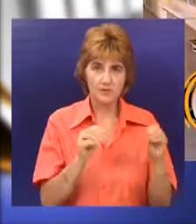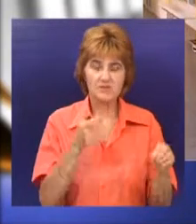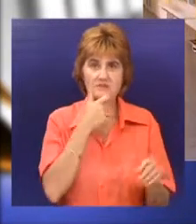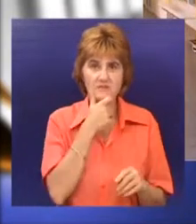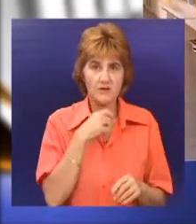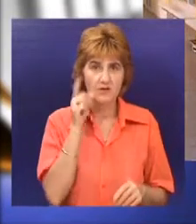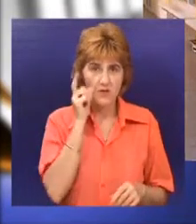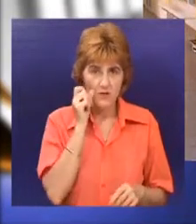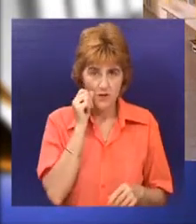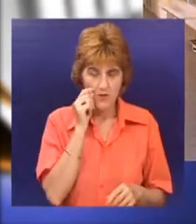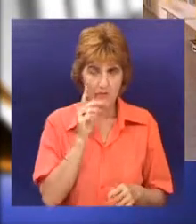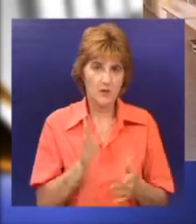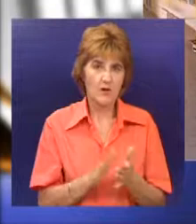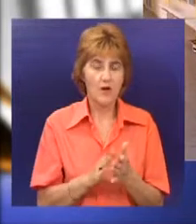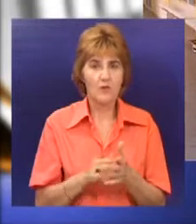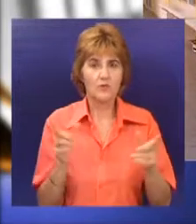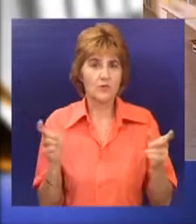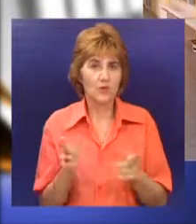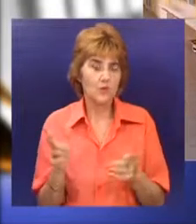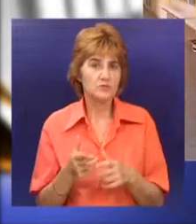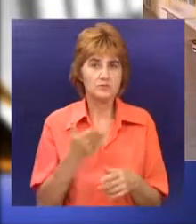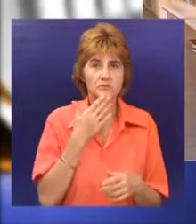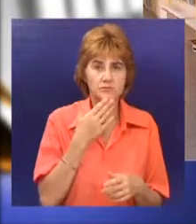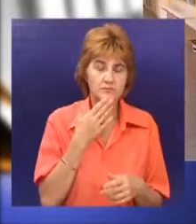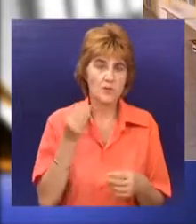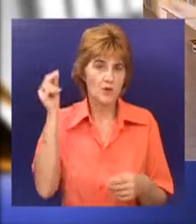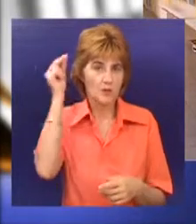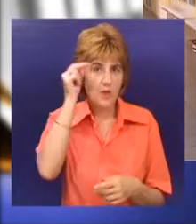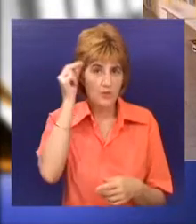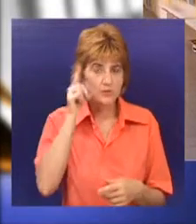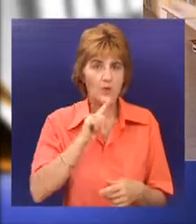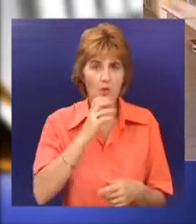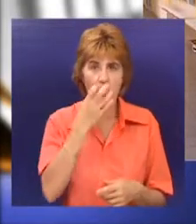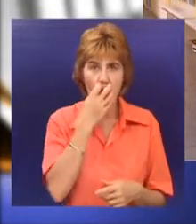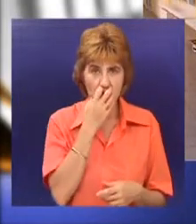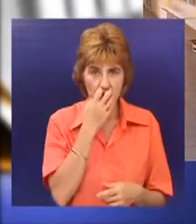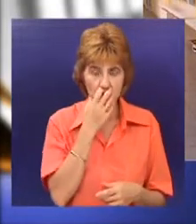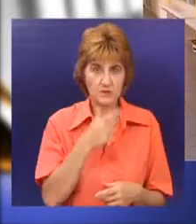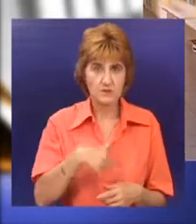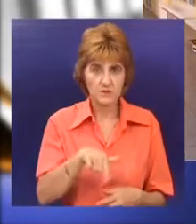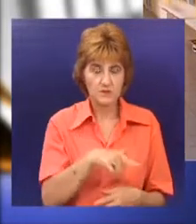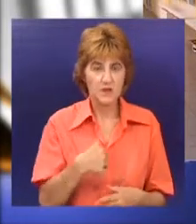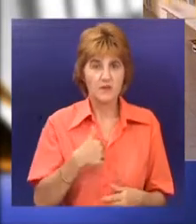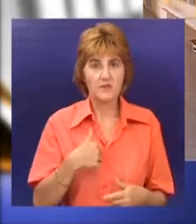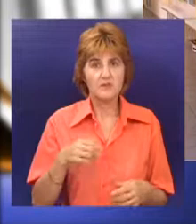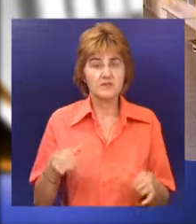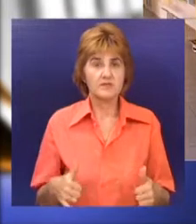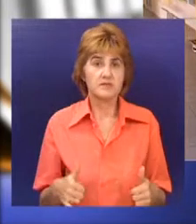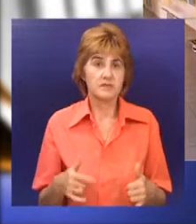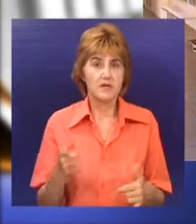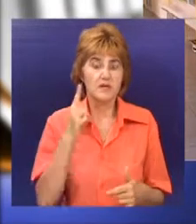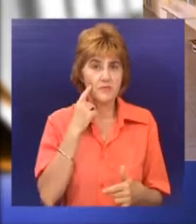radionice, kroz igru i zabavu i druženje, da nauče i nešto novo. Spremni smo za sada, vidjet ćemo kako će